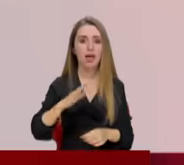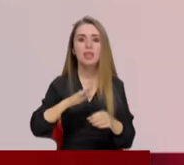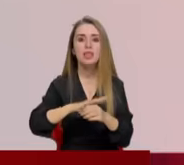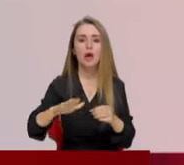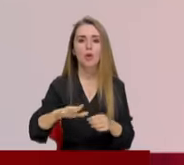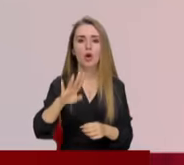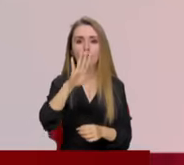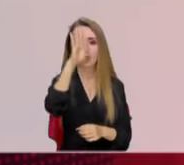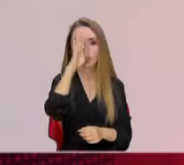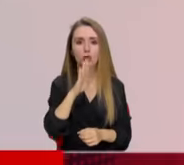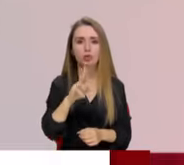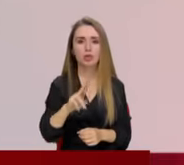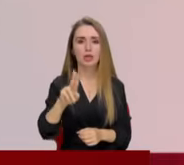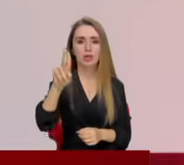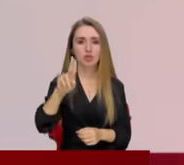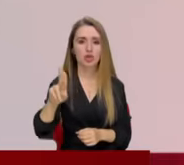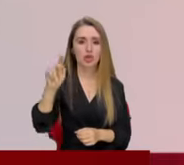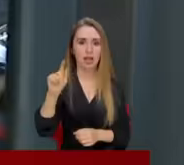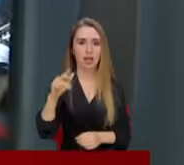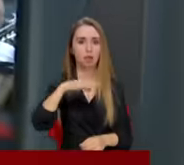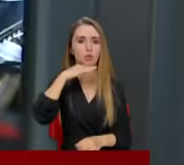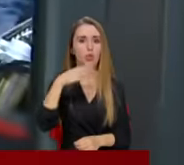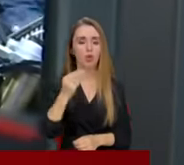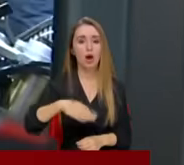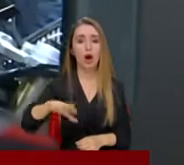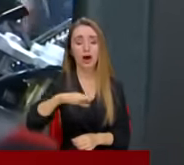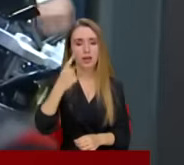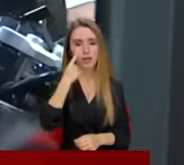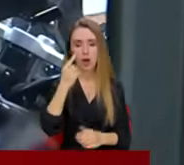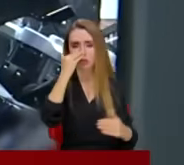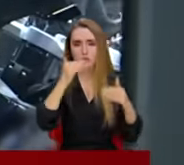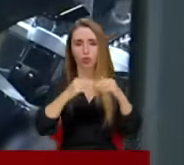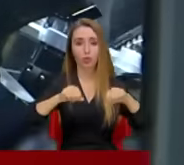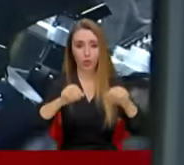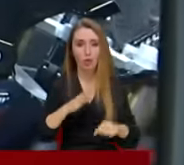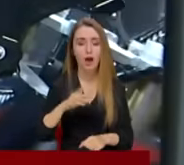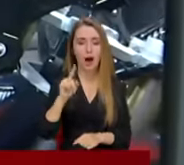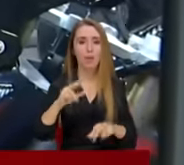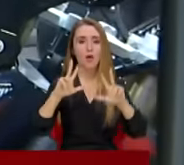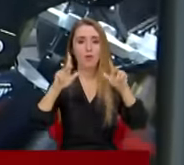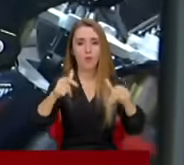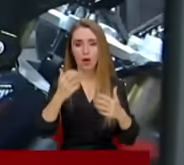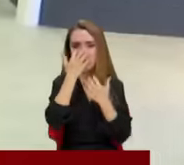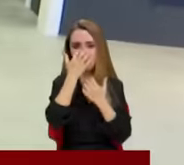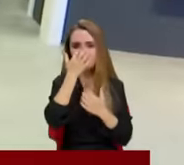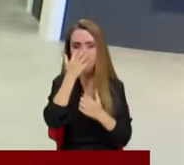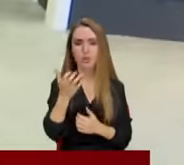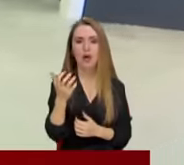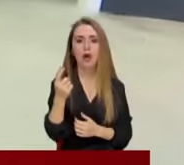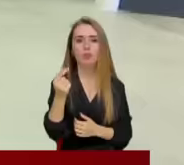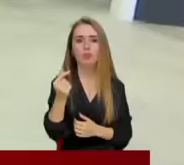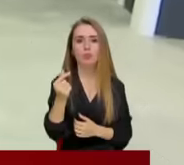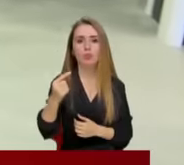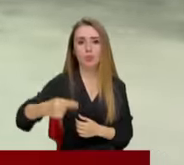da 477 liraya doluyor. Her bütçeye göre motosiklet vardı ama fuarda en çok ilgiyi düşük motor